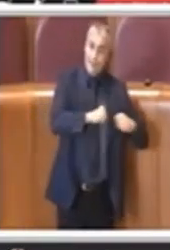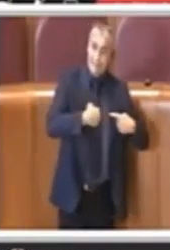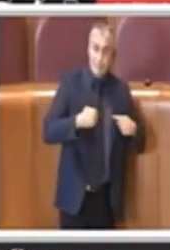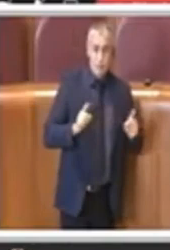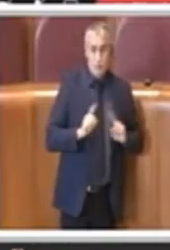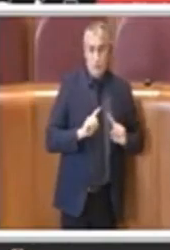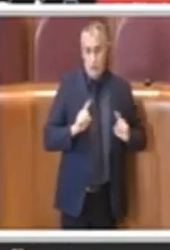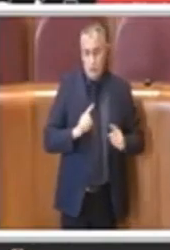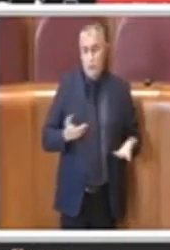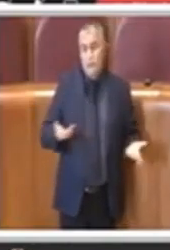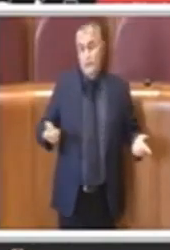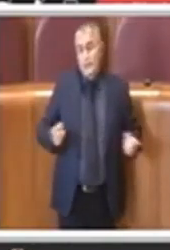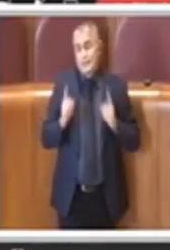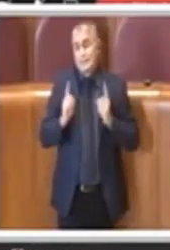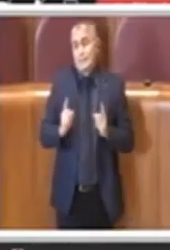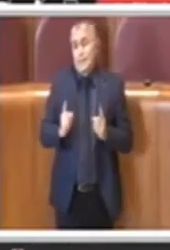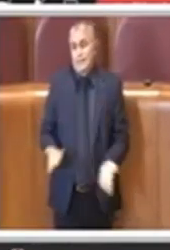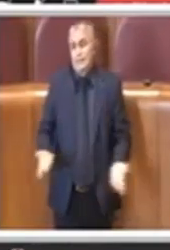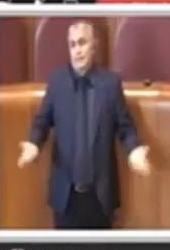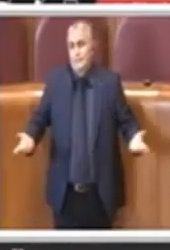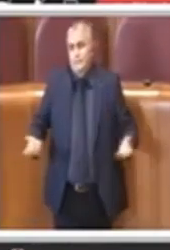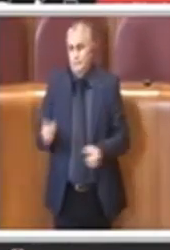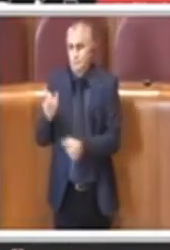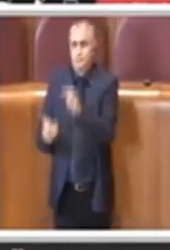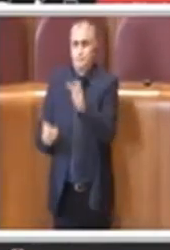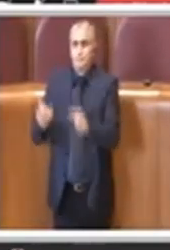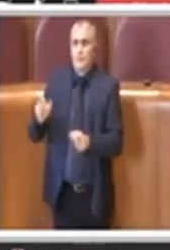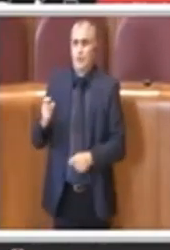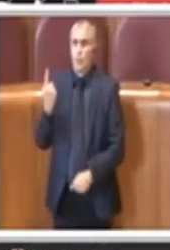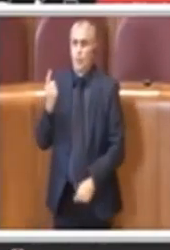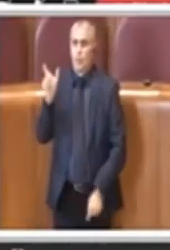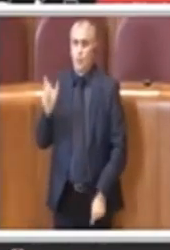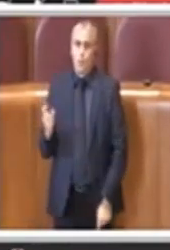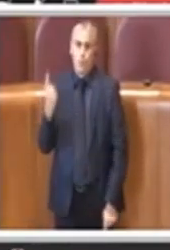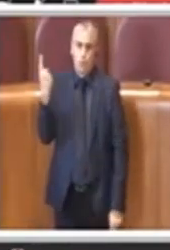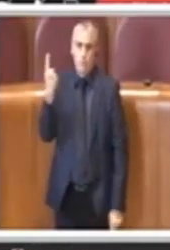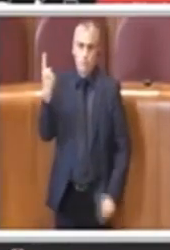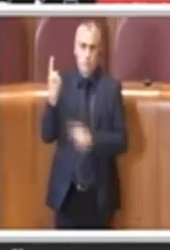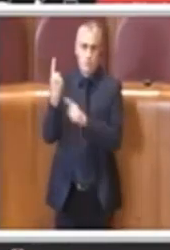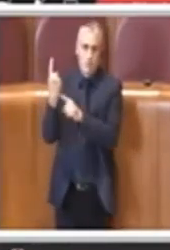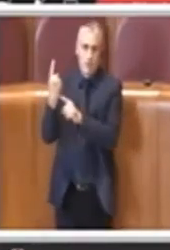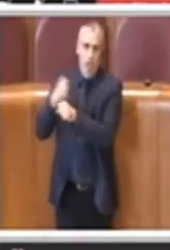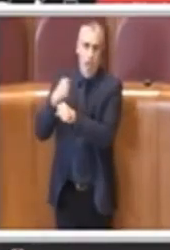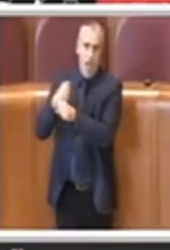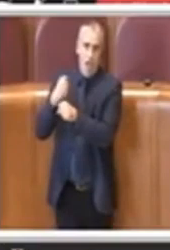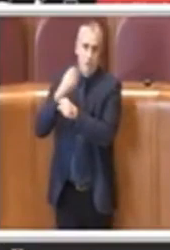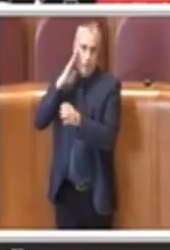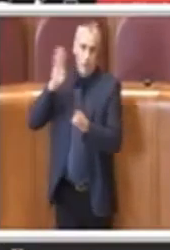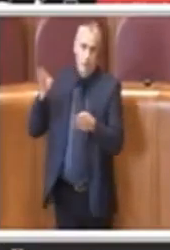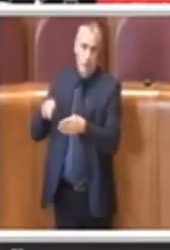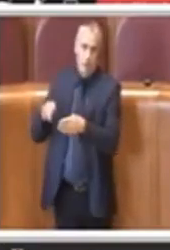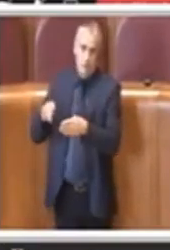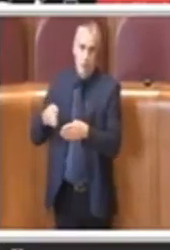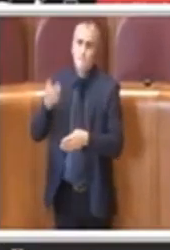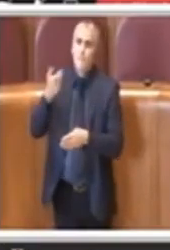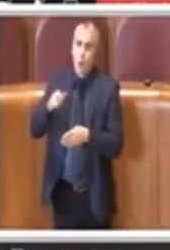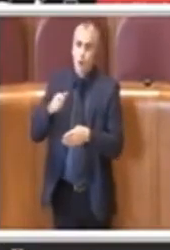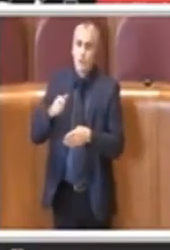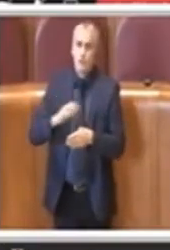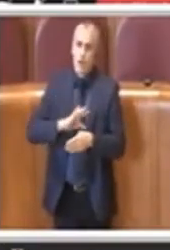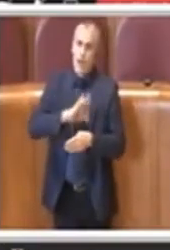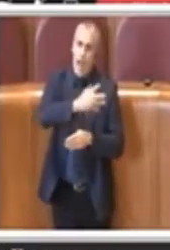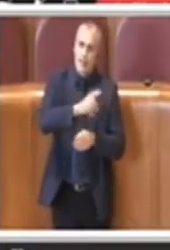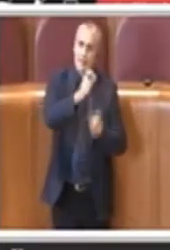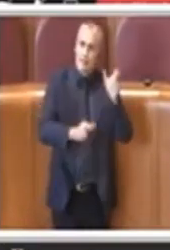anche da quello che purtroppo abbiamo nelle mani. Abbiamo un'unica persona che sta lavorando su questo tema, perché le persone preparate